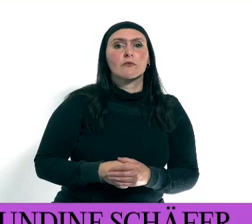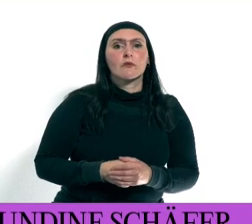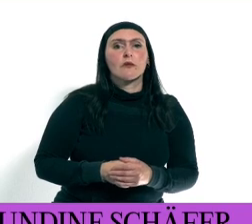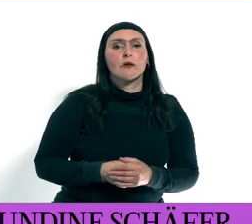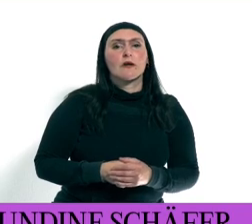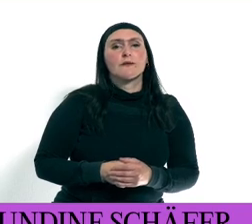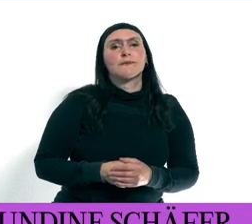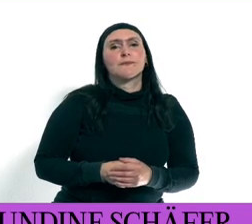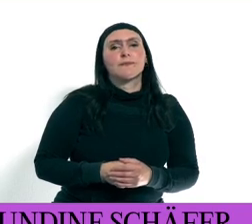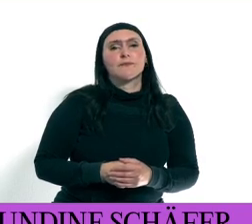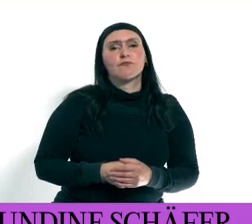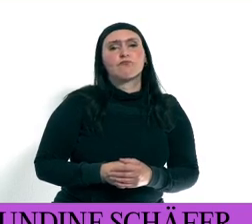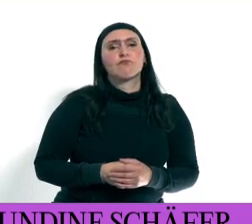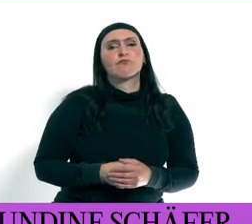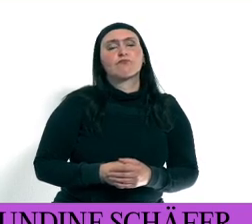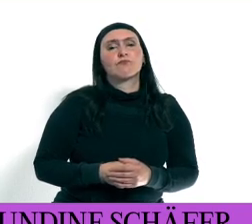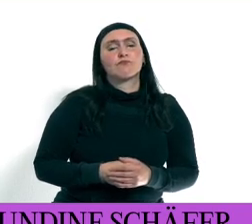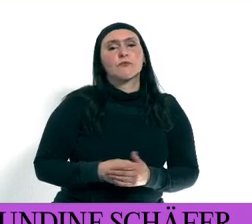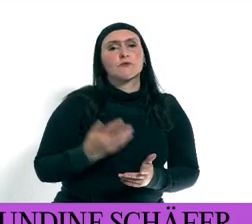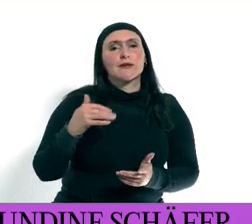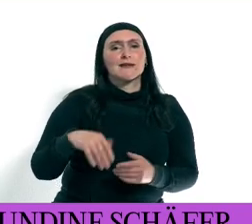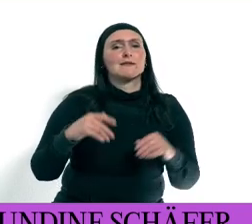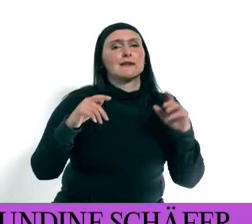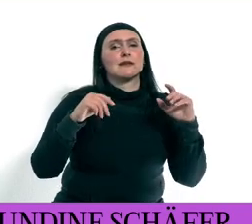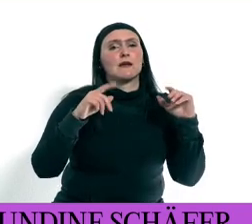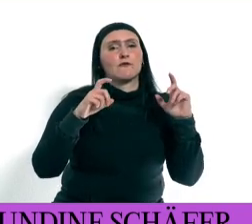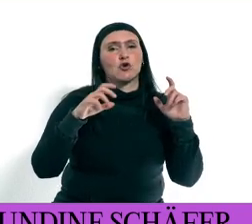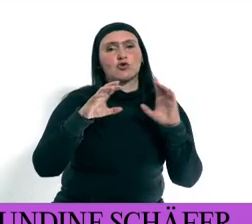haben Filme produziert und zeigen das.